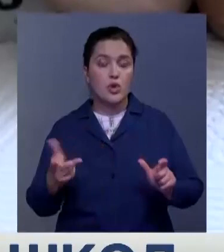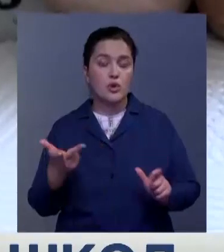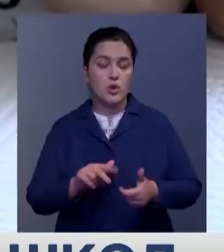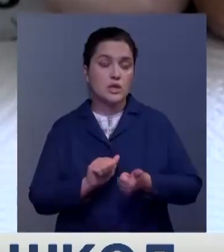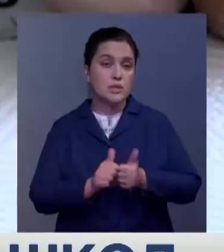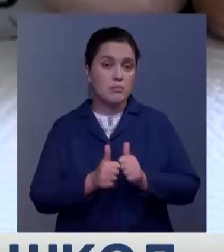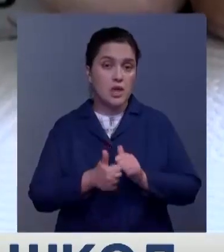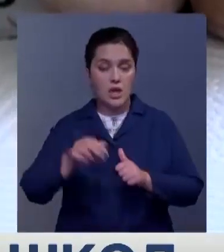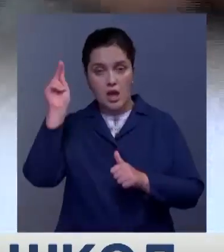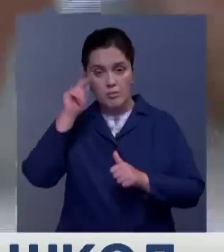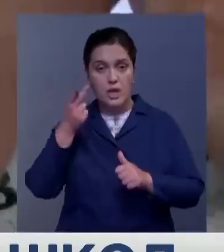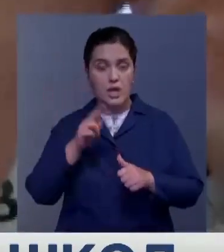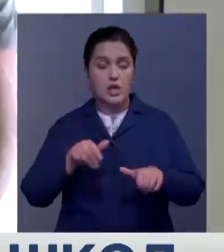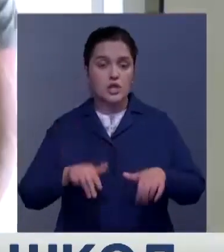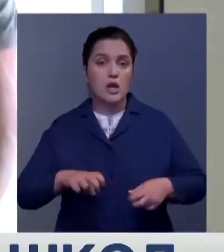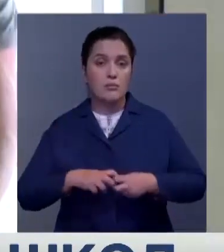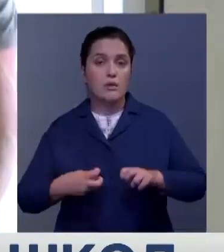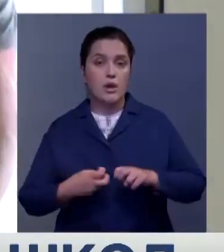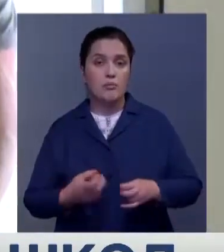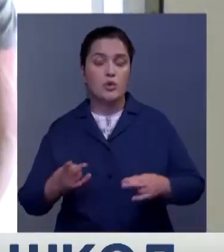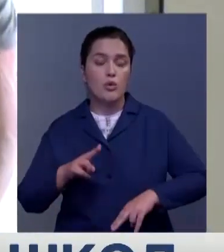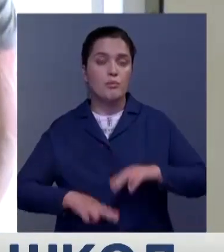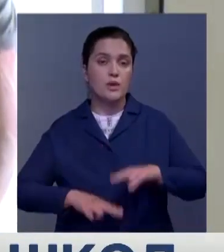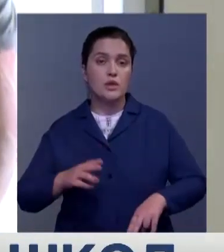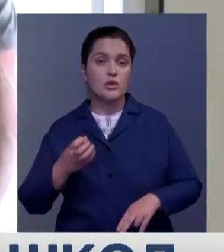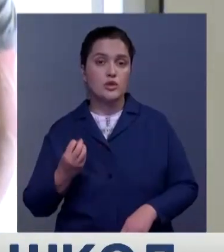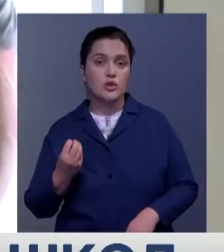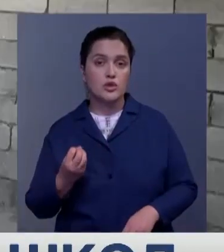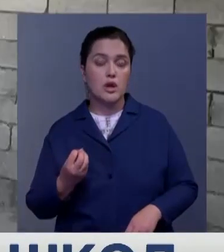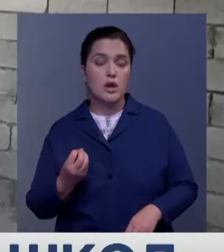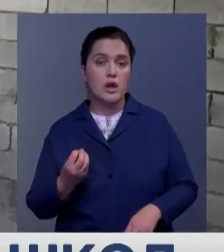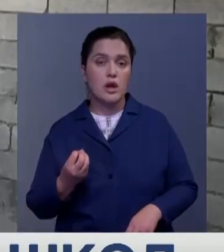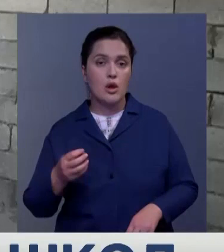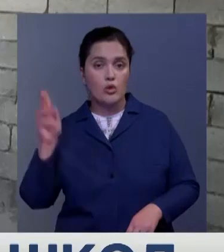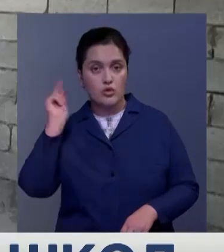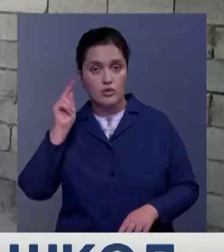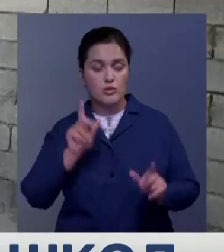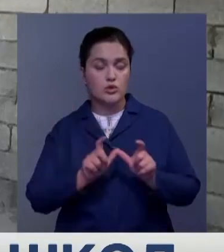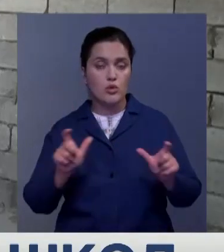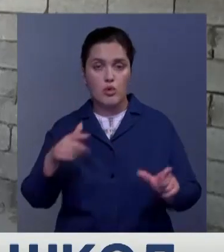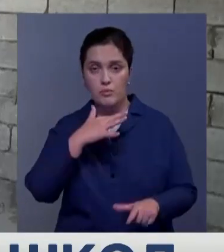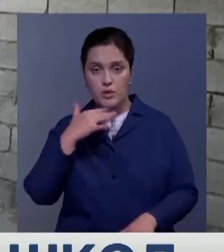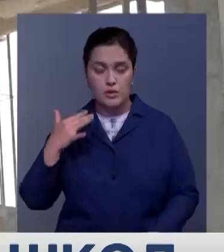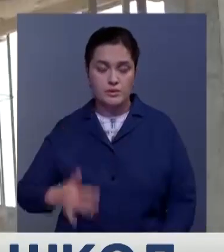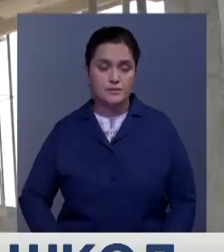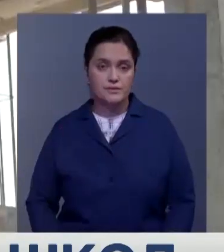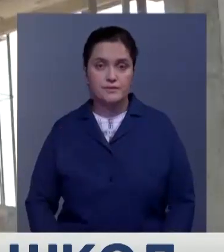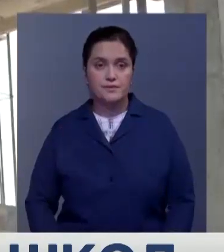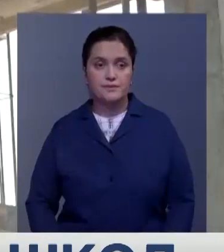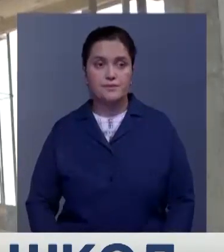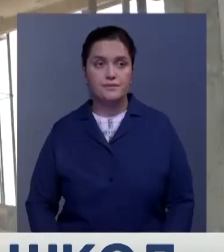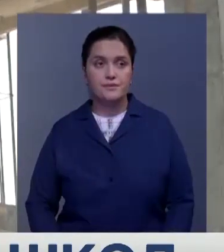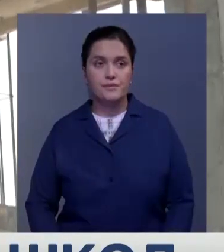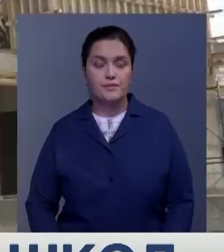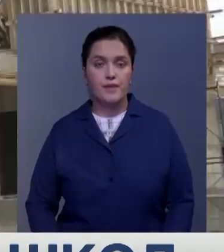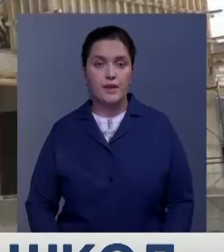обучением. Для разрешения этой проблемы необходимо построить еще столько же учебных заведений. Динара Нургалиева, Саламат